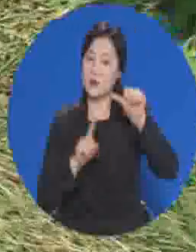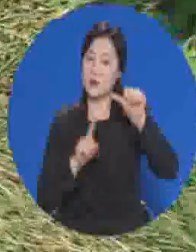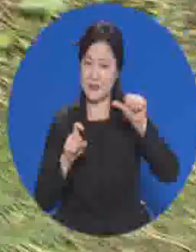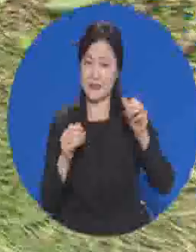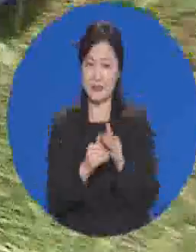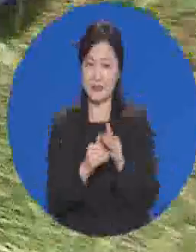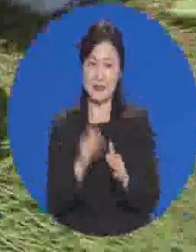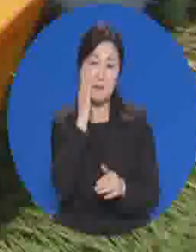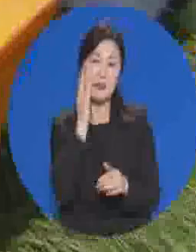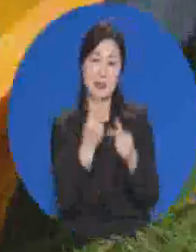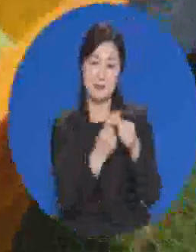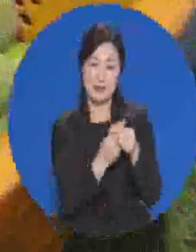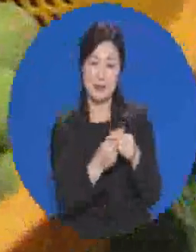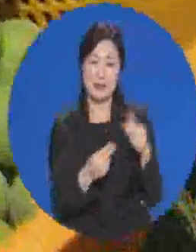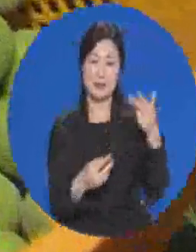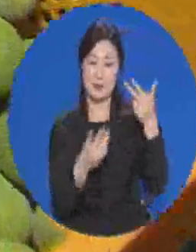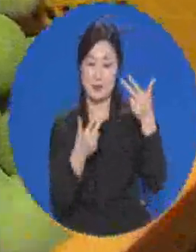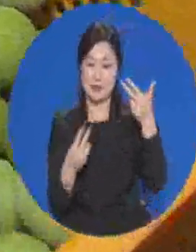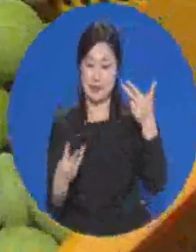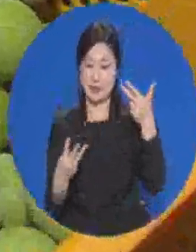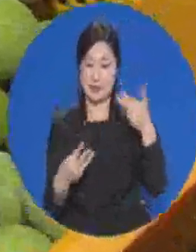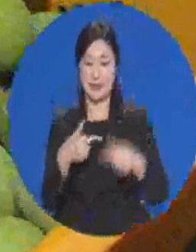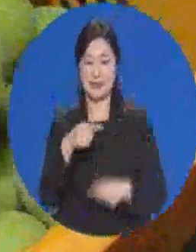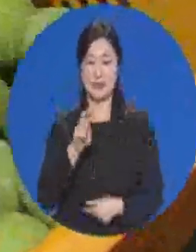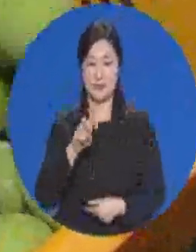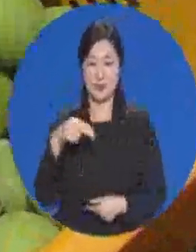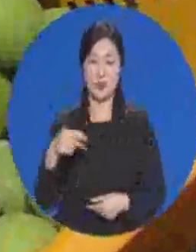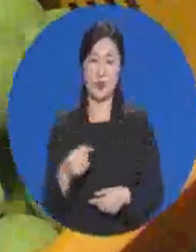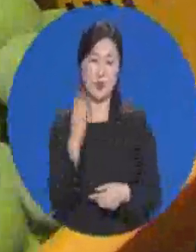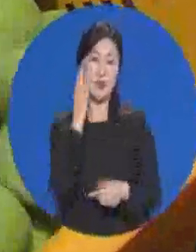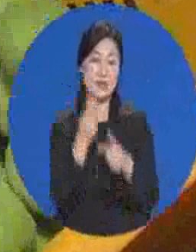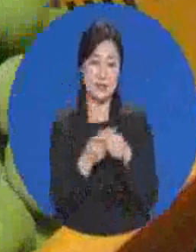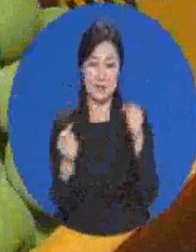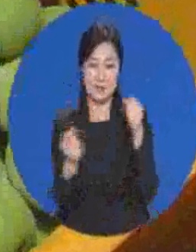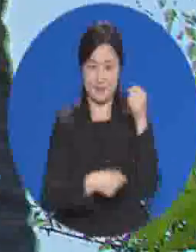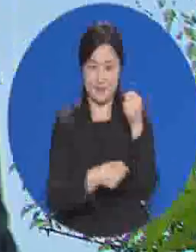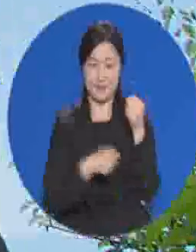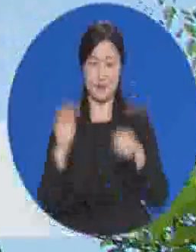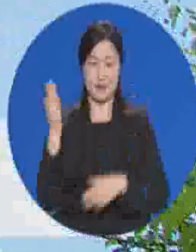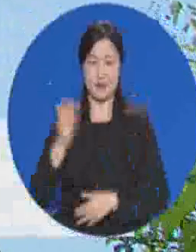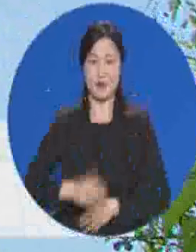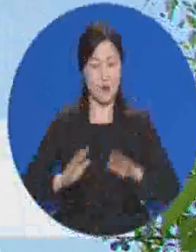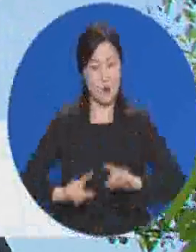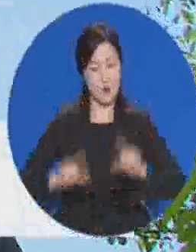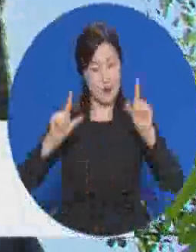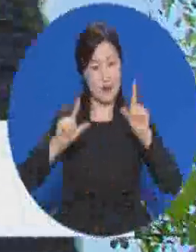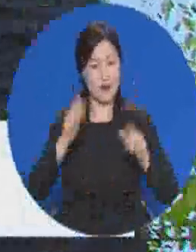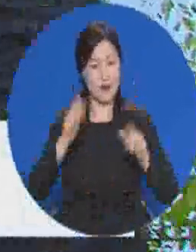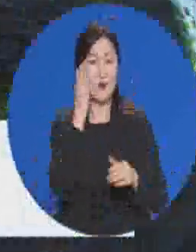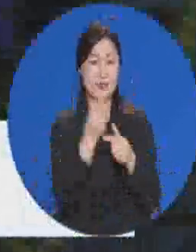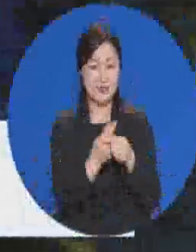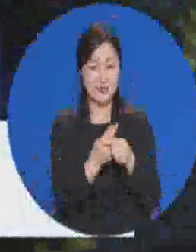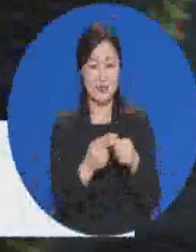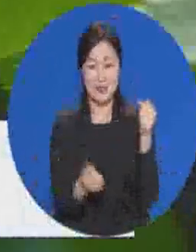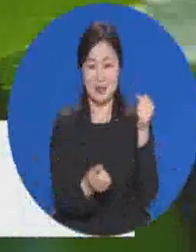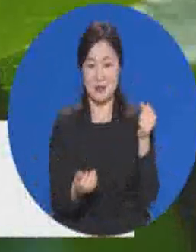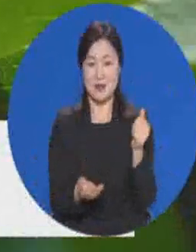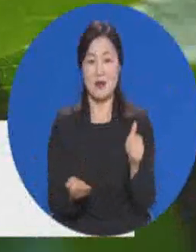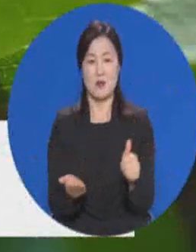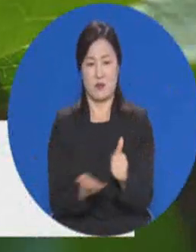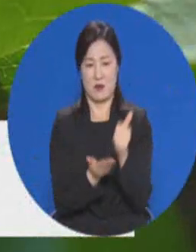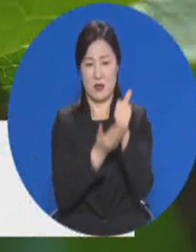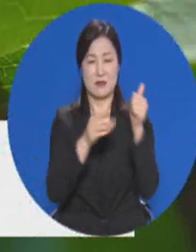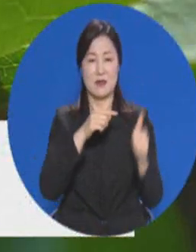청매실이, 오는 7월 3일까지 남고 매실이 수확 유통됩니다. 올해 광양 매실은 생육기 자연 재해가